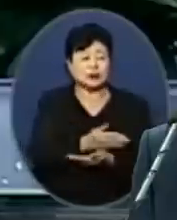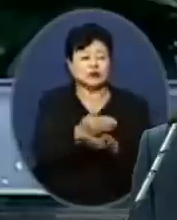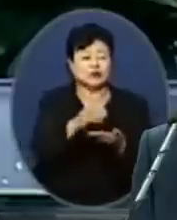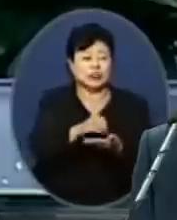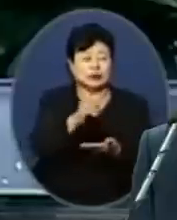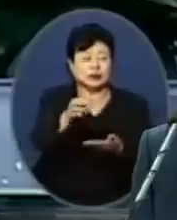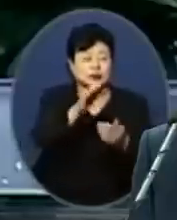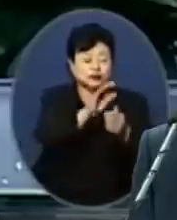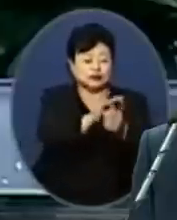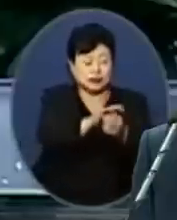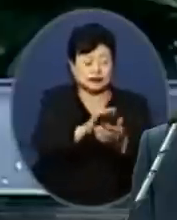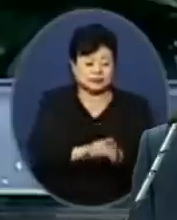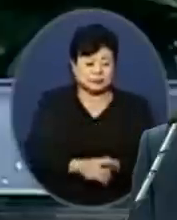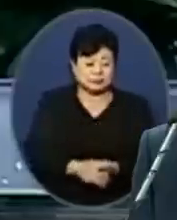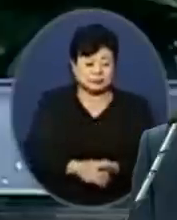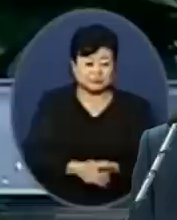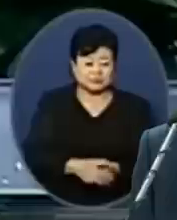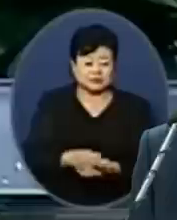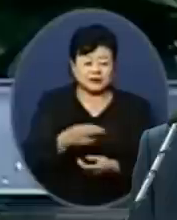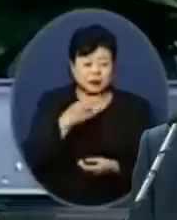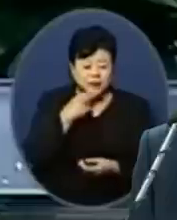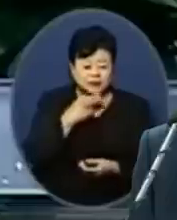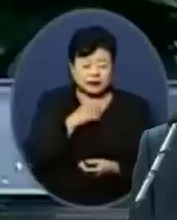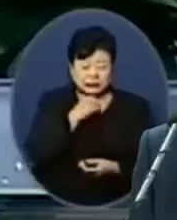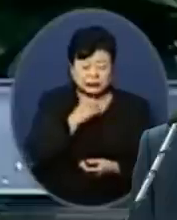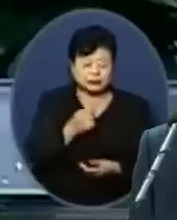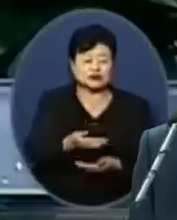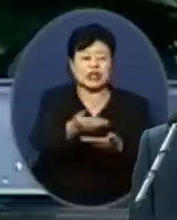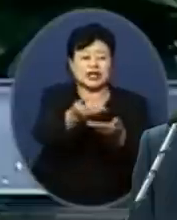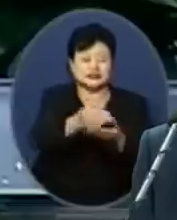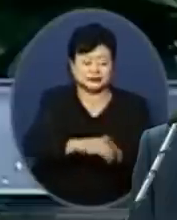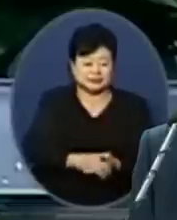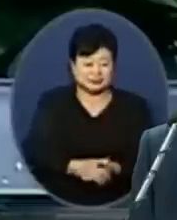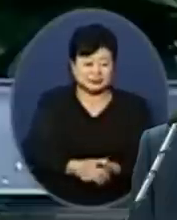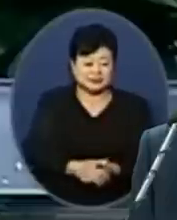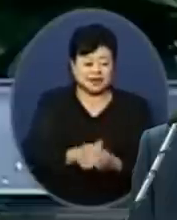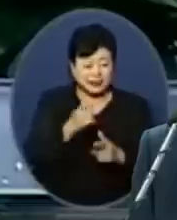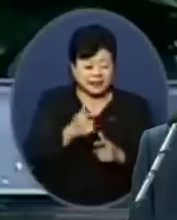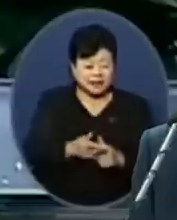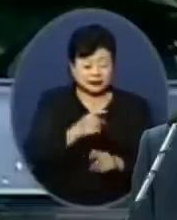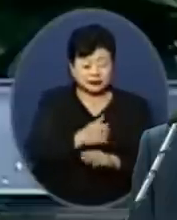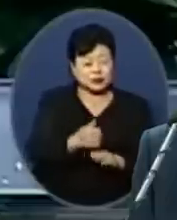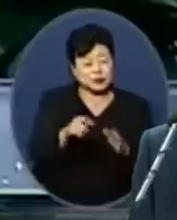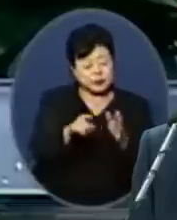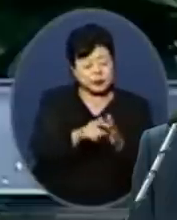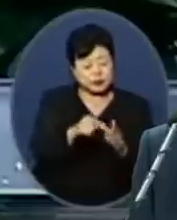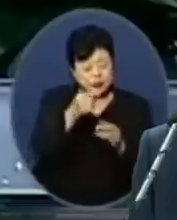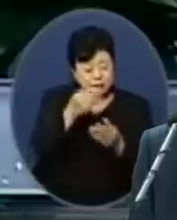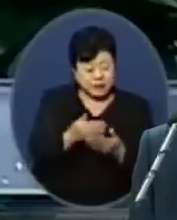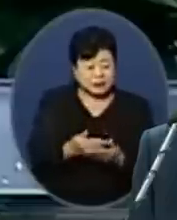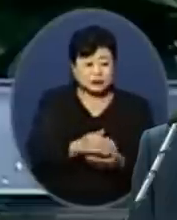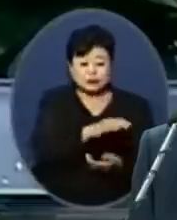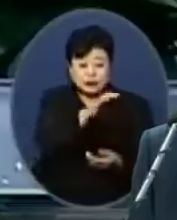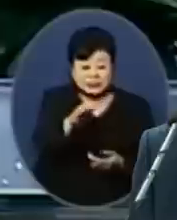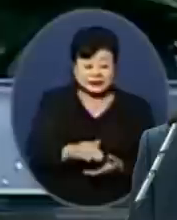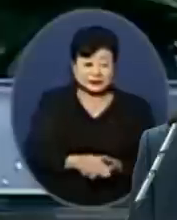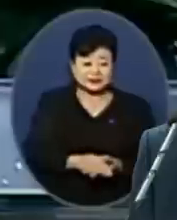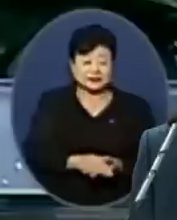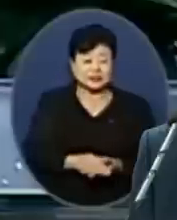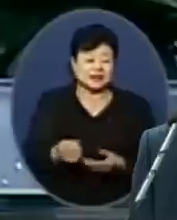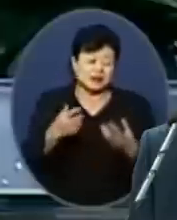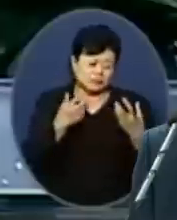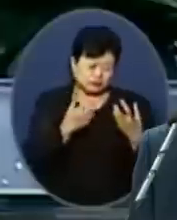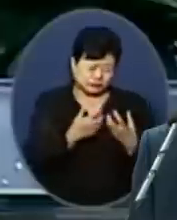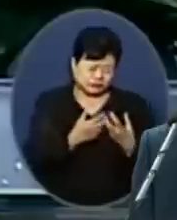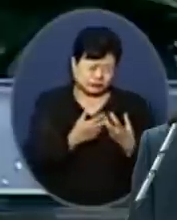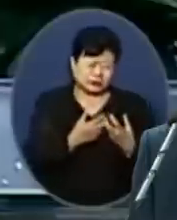가자라. 없는 사람에게 주라. 그러므로 예수 그리스도를 믿고 구원받은 우리들은 우리의